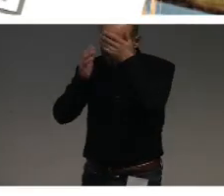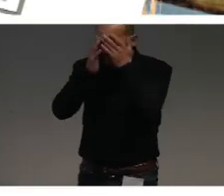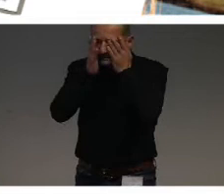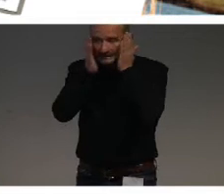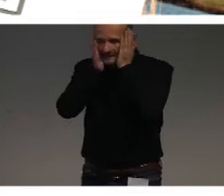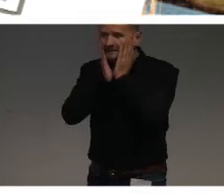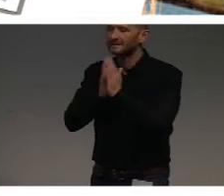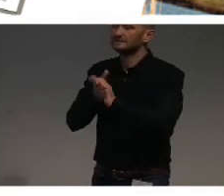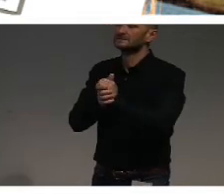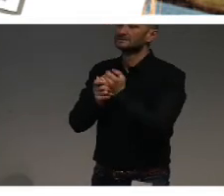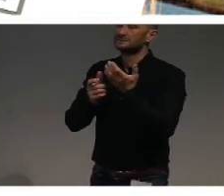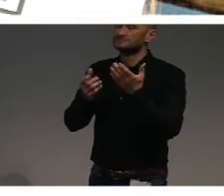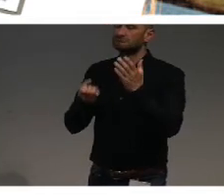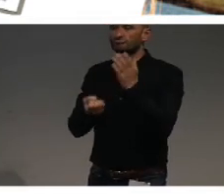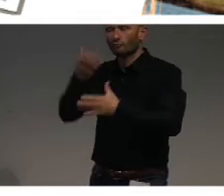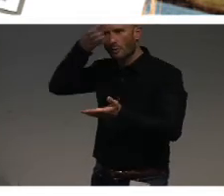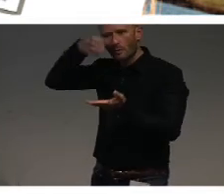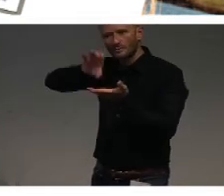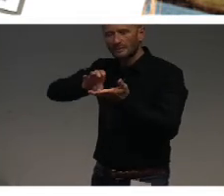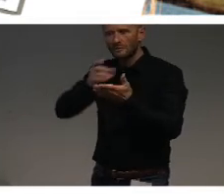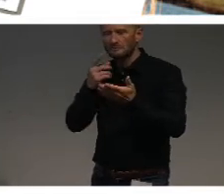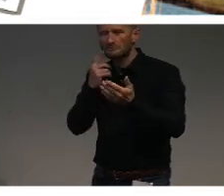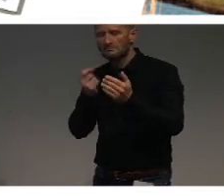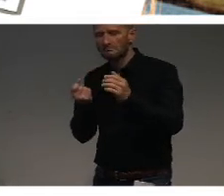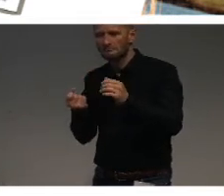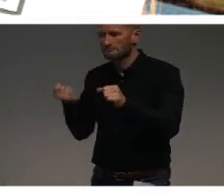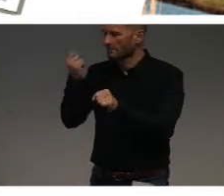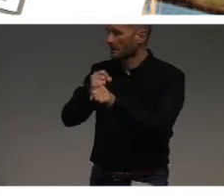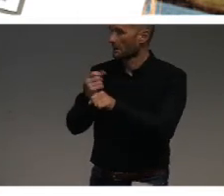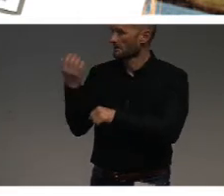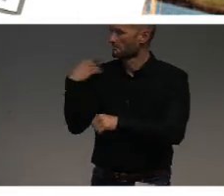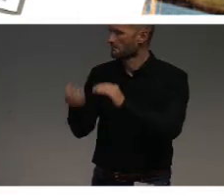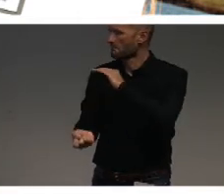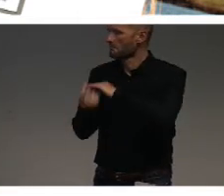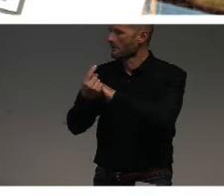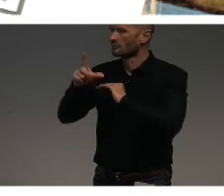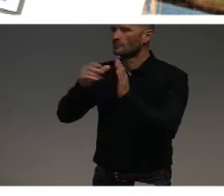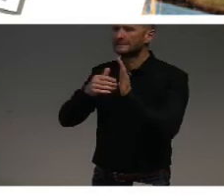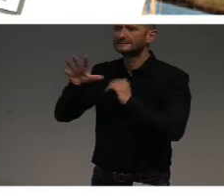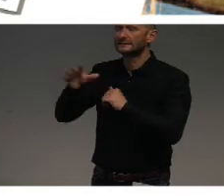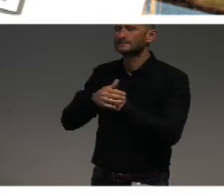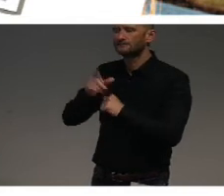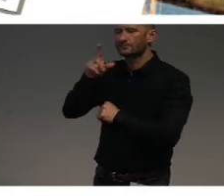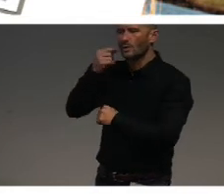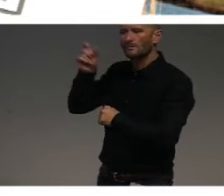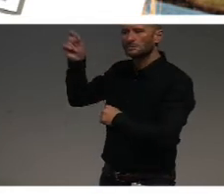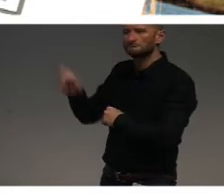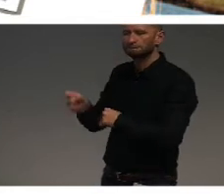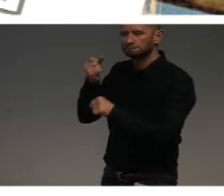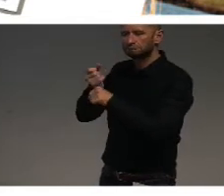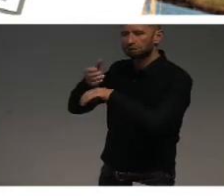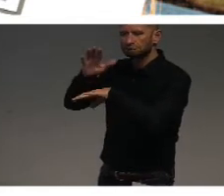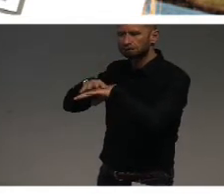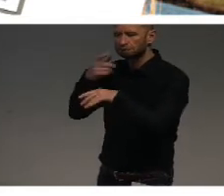a émergé en 2005, qui est dû à un épidémiologiste qui, en fait,